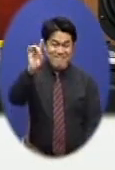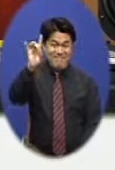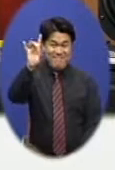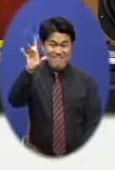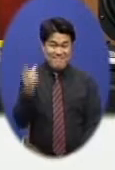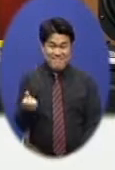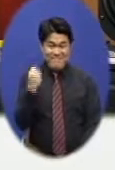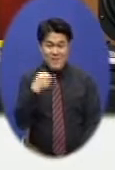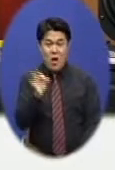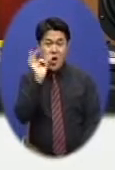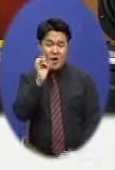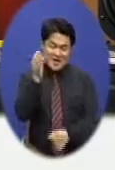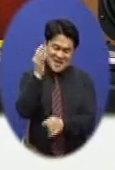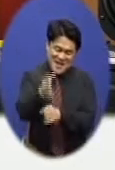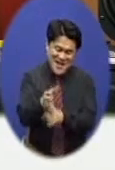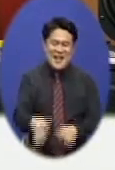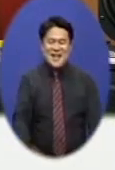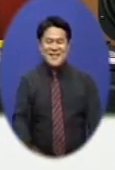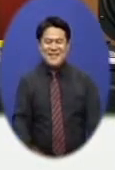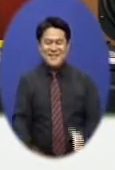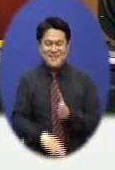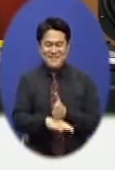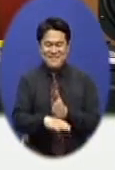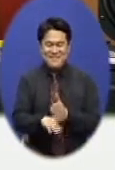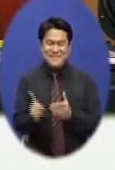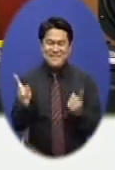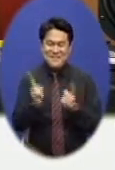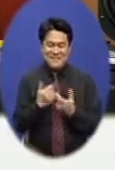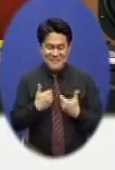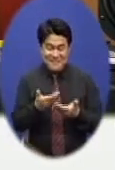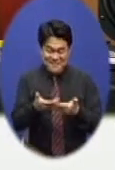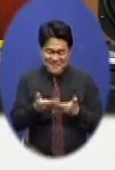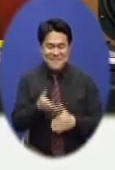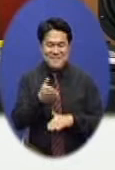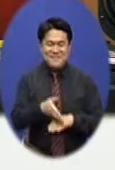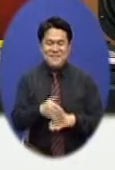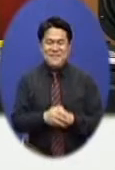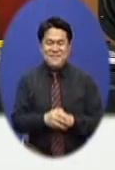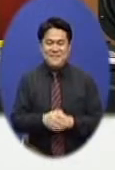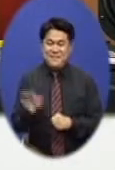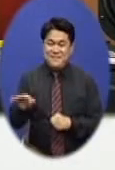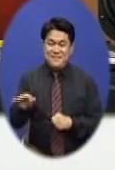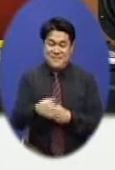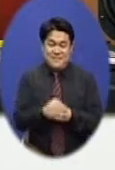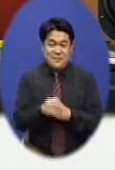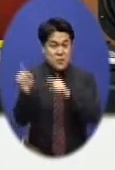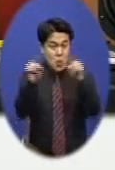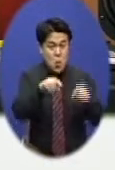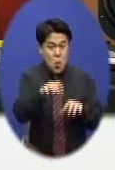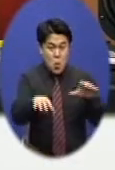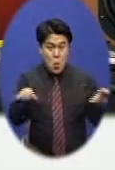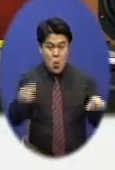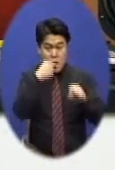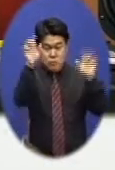장에 사탕을 사니. 감사합니다. 이렇게 반갑게 맞이해주셔서요. 네, 반갑습니다. 네, 정우 씨, 네. 그 전국적으로 눈이